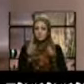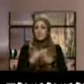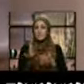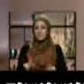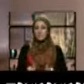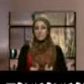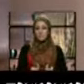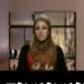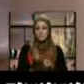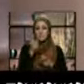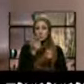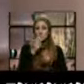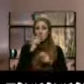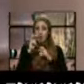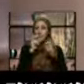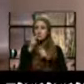هذه عادات جاهليه يجب ان تنتهي.